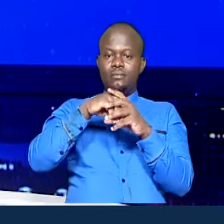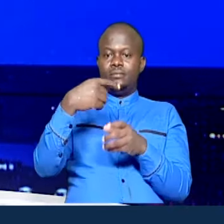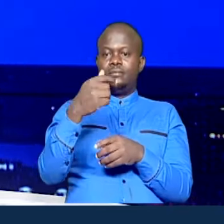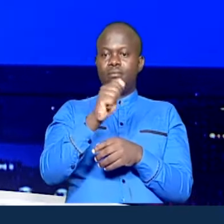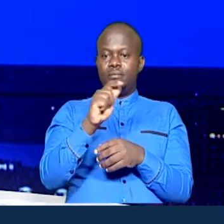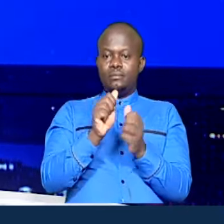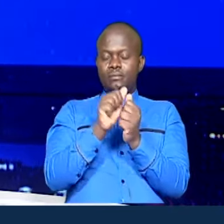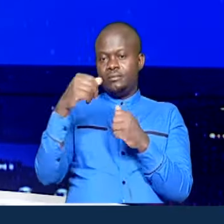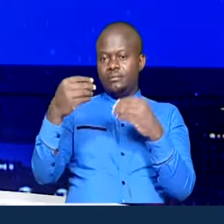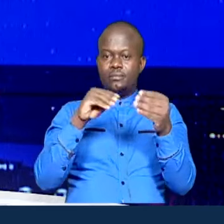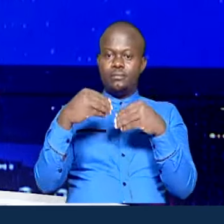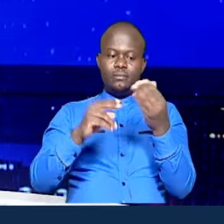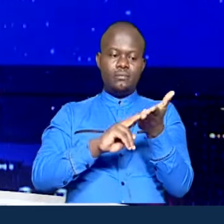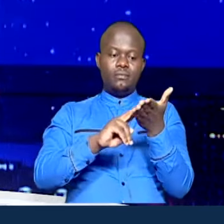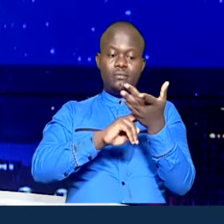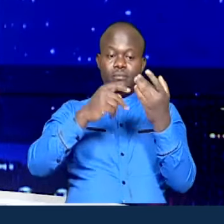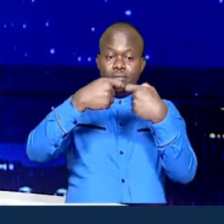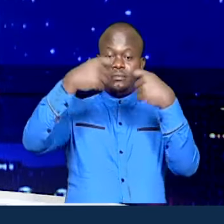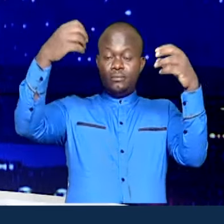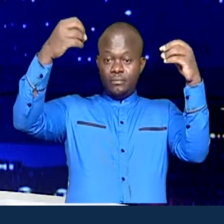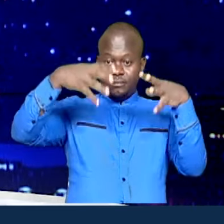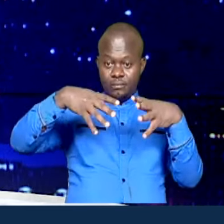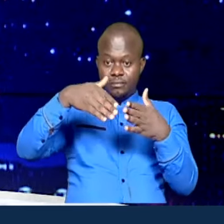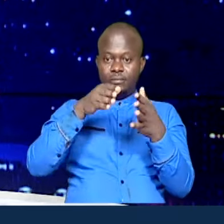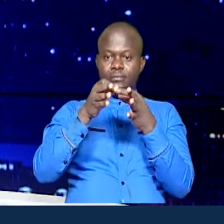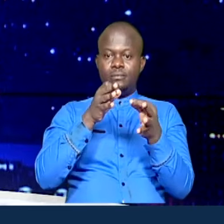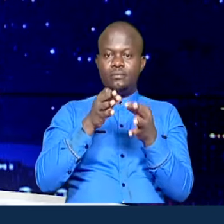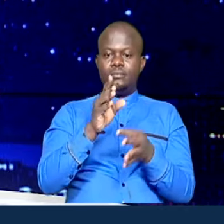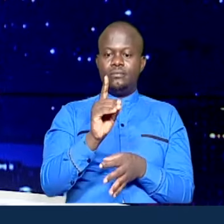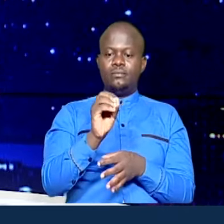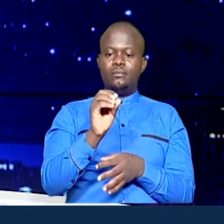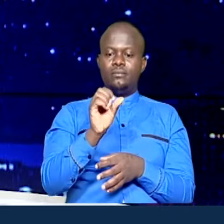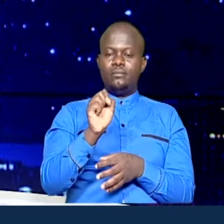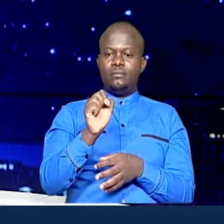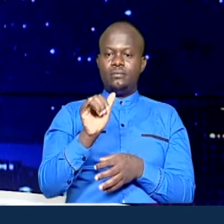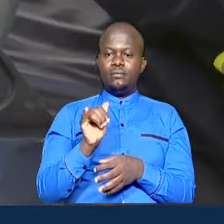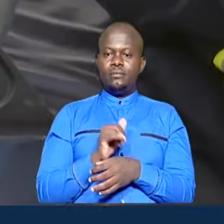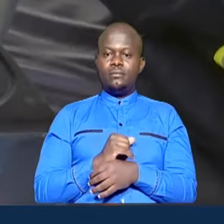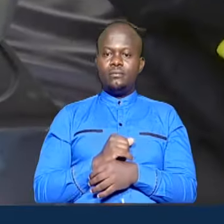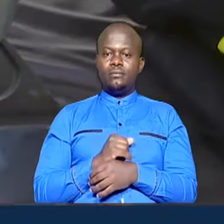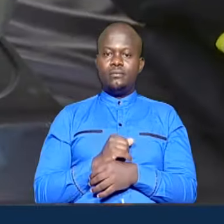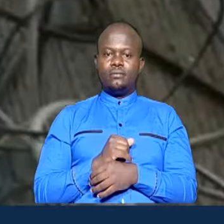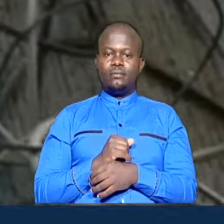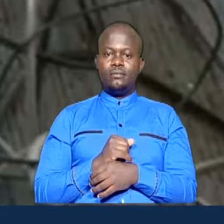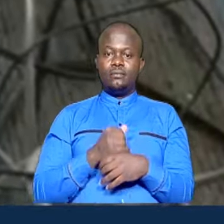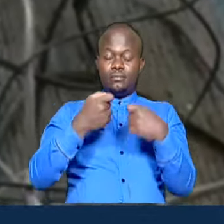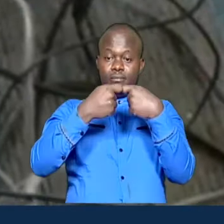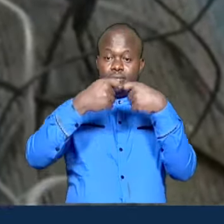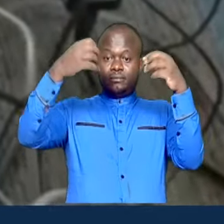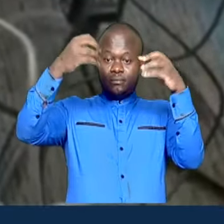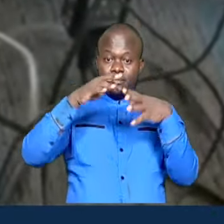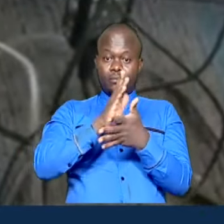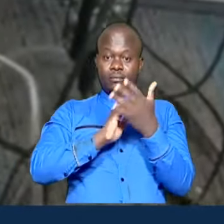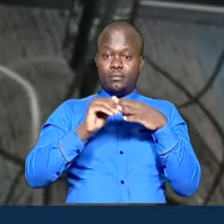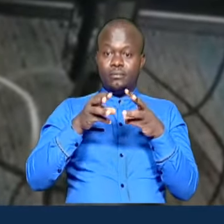n'ibindi bikoresho bikoresha amashanyarazi. Ni inkuru yateguwe na Dosi Jean Gisele. Umuriro w'amashanyarazi ni bumwe mu